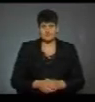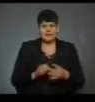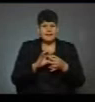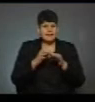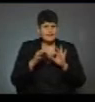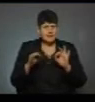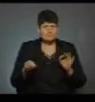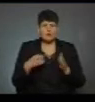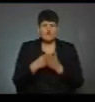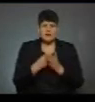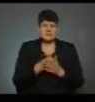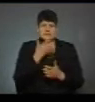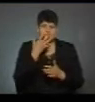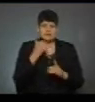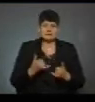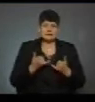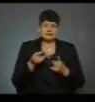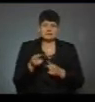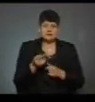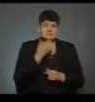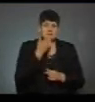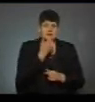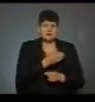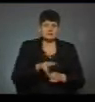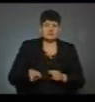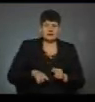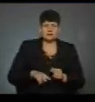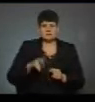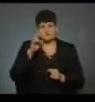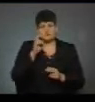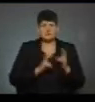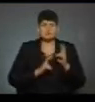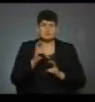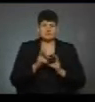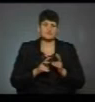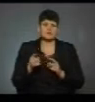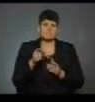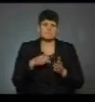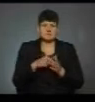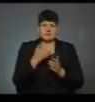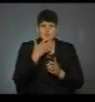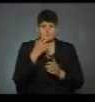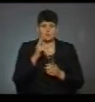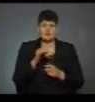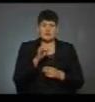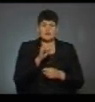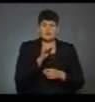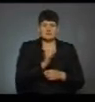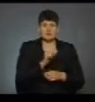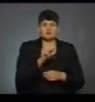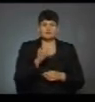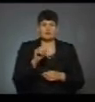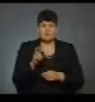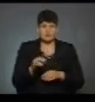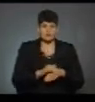Детальніше про вартість тепла для тернополян запитаємо директора комунального підприємства «Тернопільміськтеплокомуненерго» Андрія Чумака. Кажу вам доброго вечора.